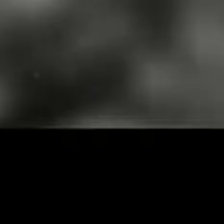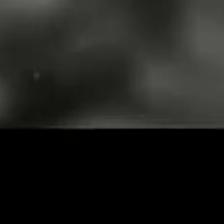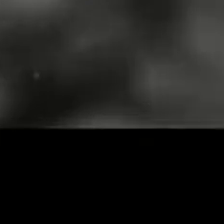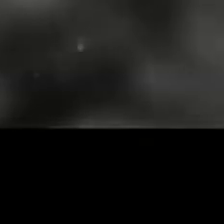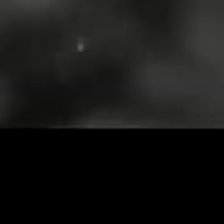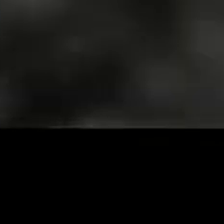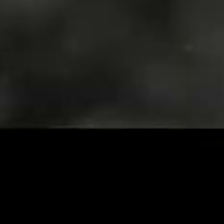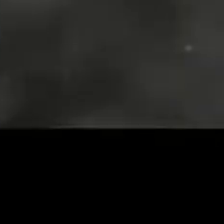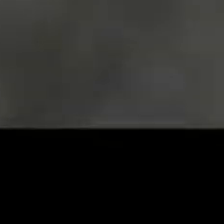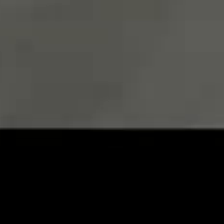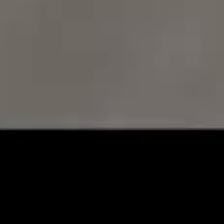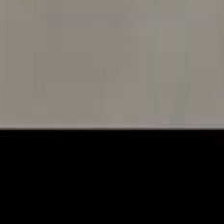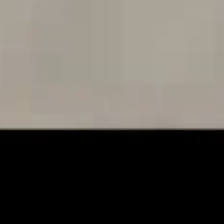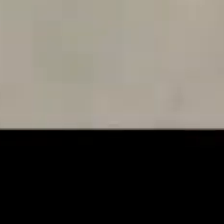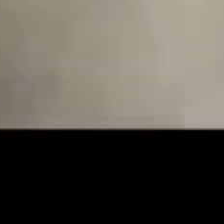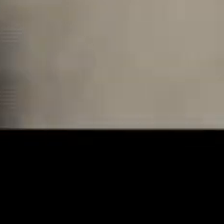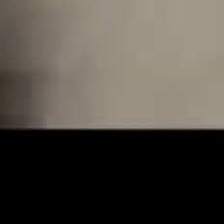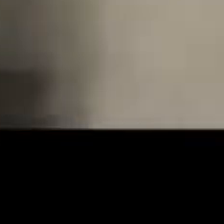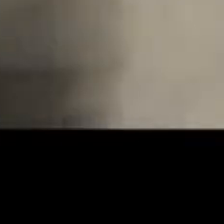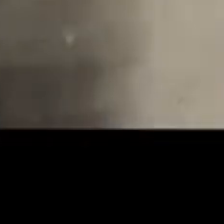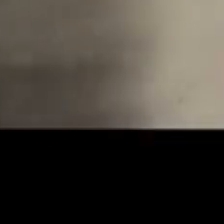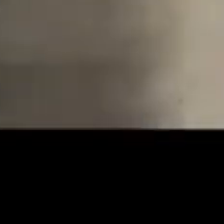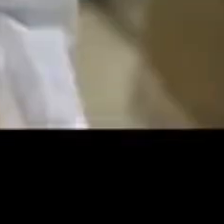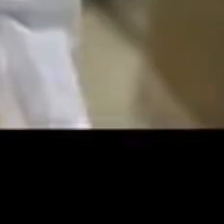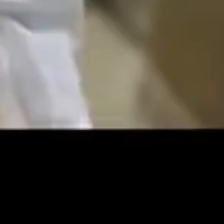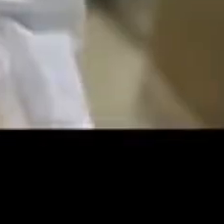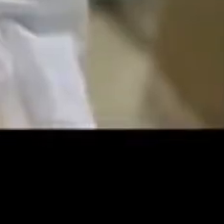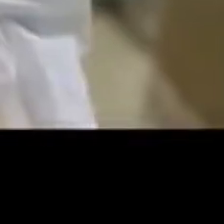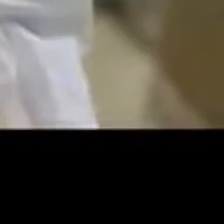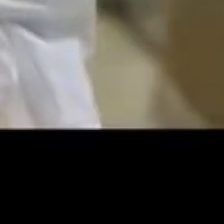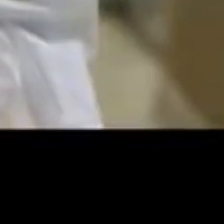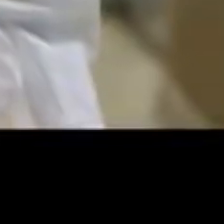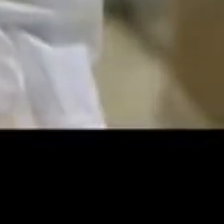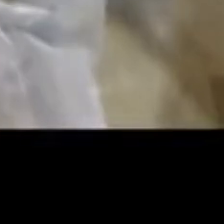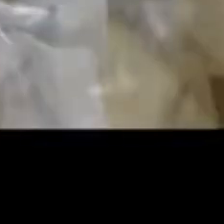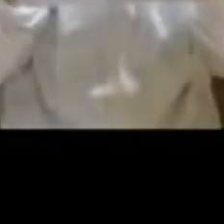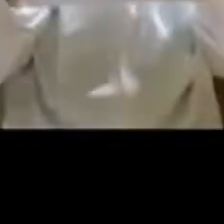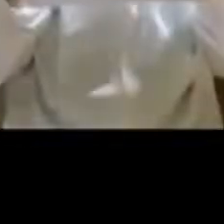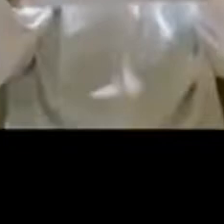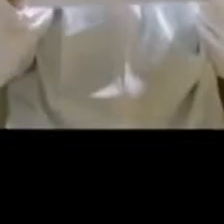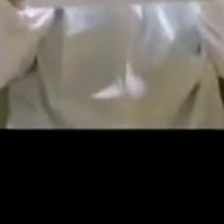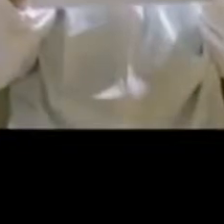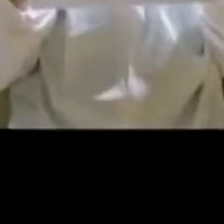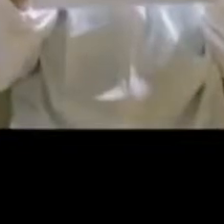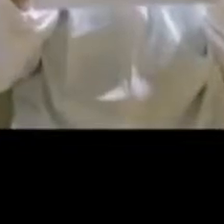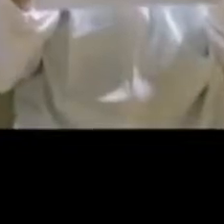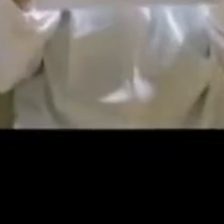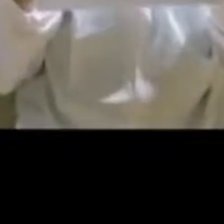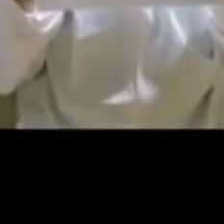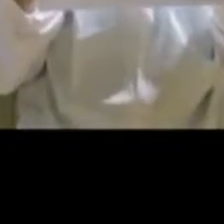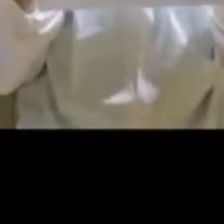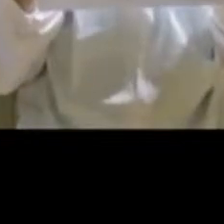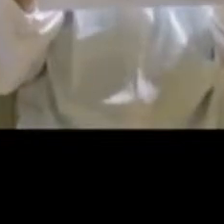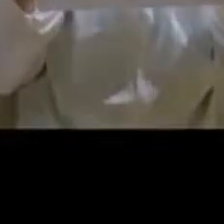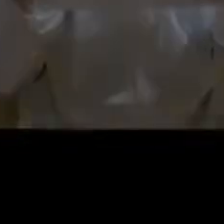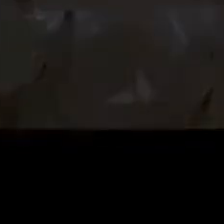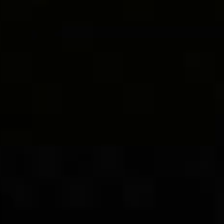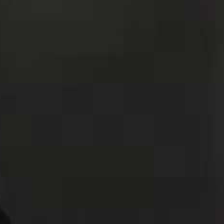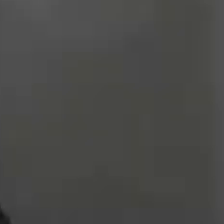diatur sungguh Elok jika kalian peduli atas nama kemanusiaan